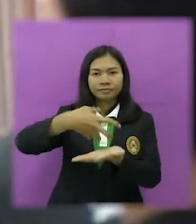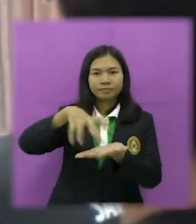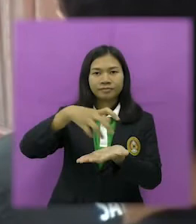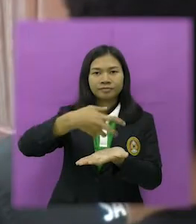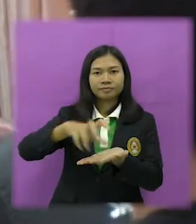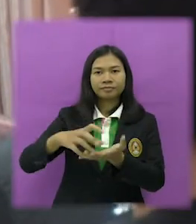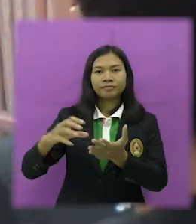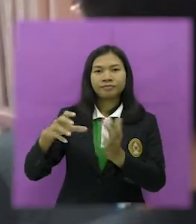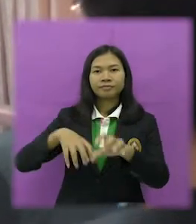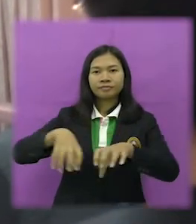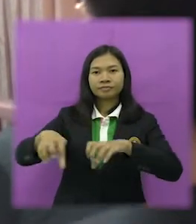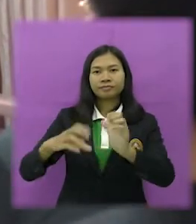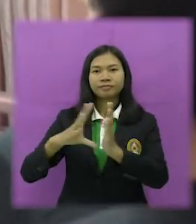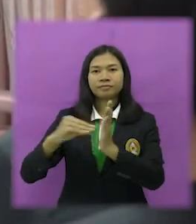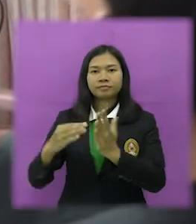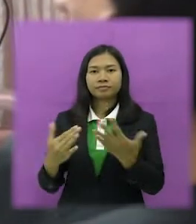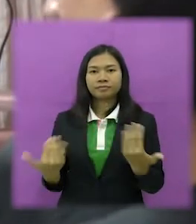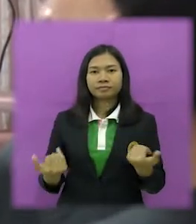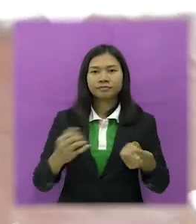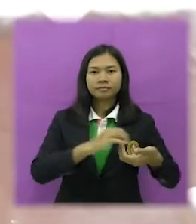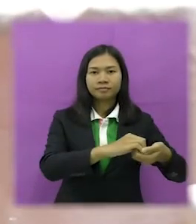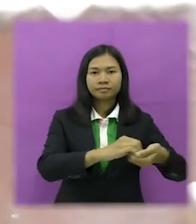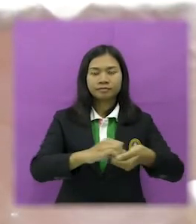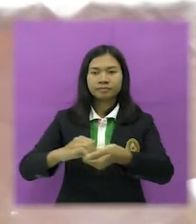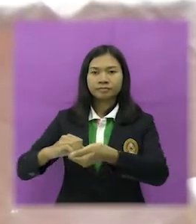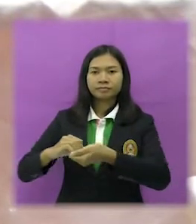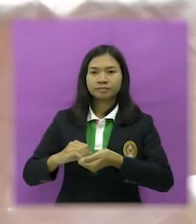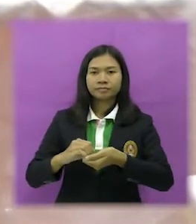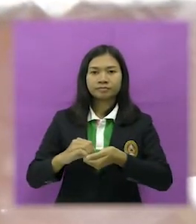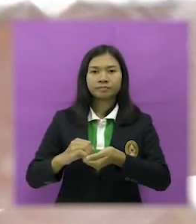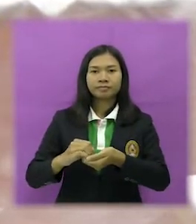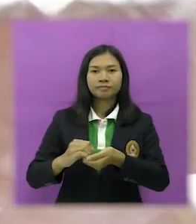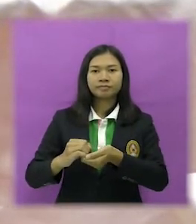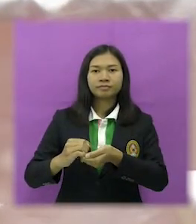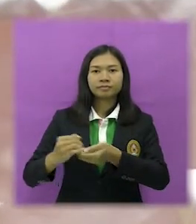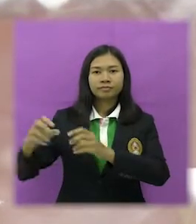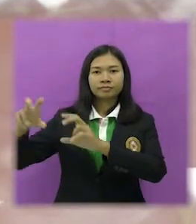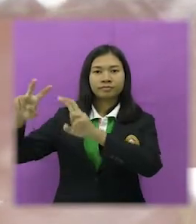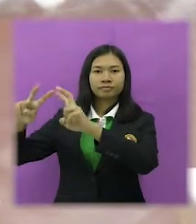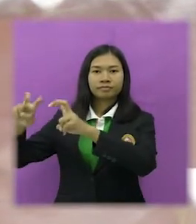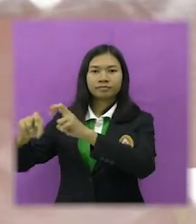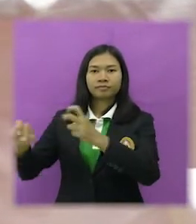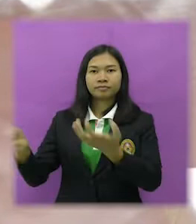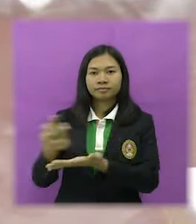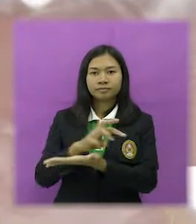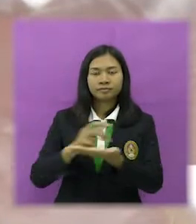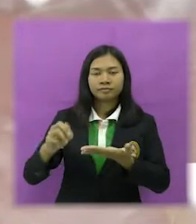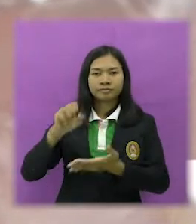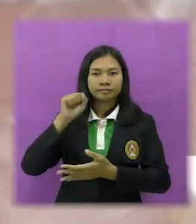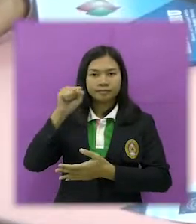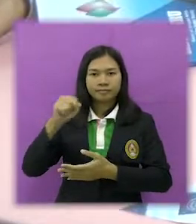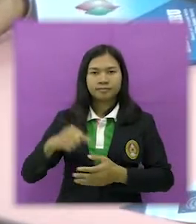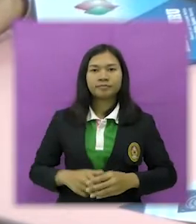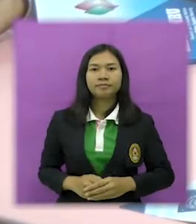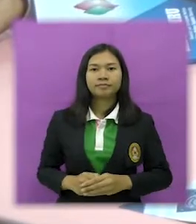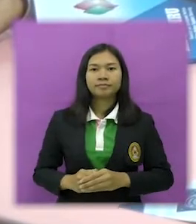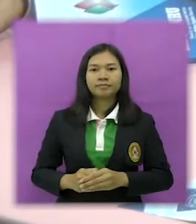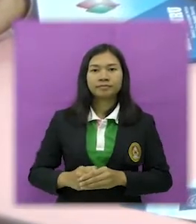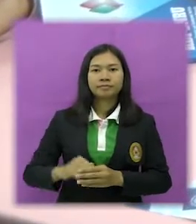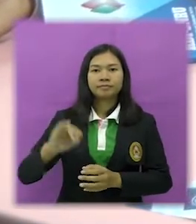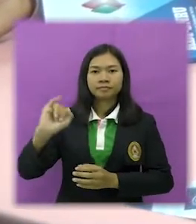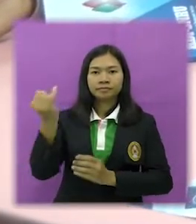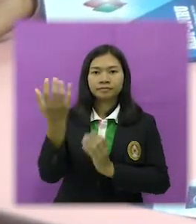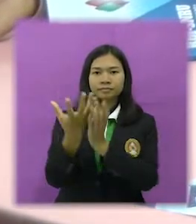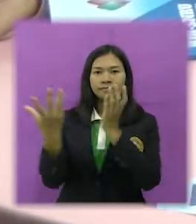ยการจัดอบรมในครั้งนี้เป็นการร่วมมือกันระหว่างสถาบันวิจัยและพัฒนามหาวิทยาลัยราชภัฏสกลนคร